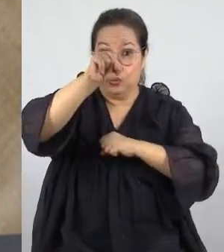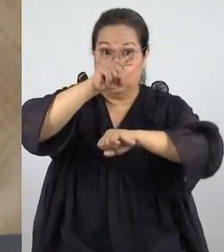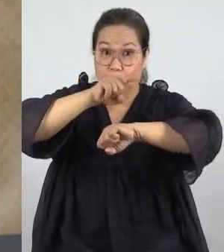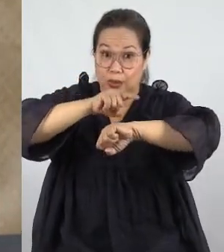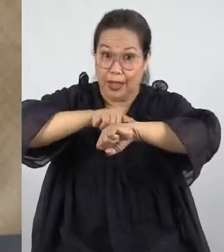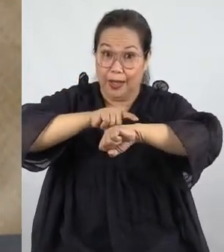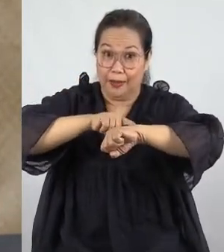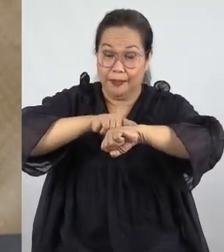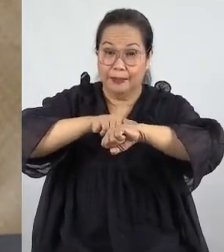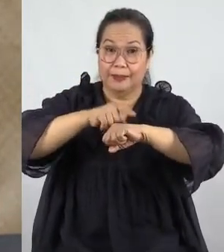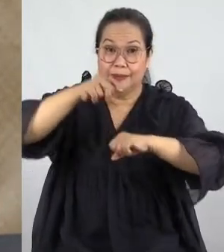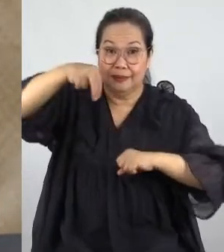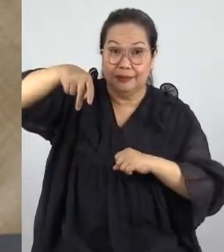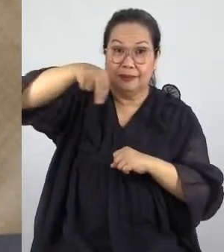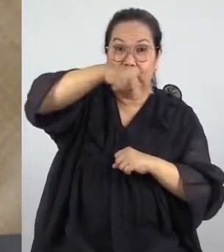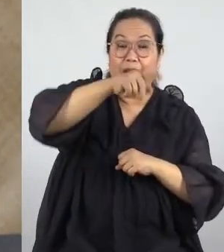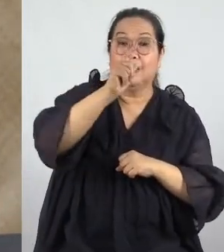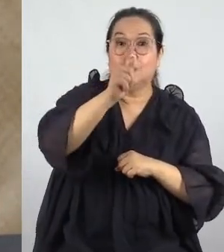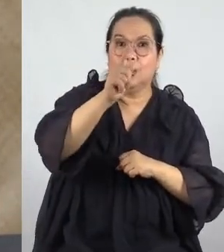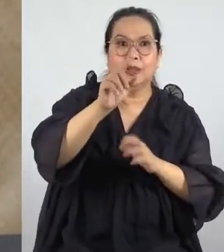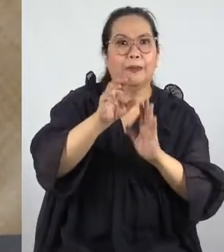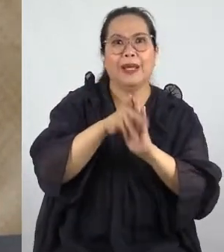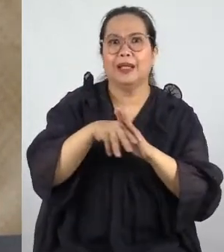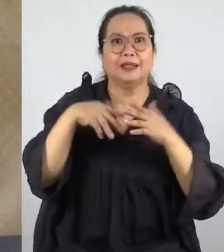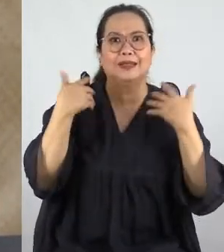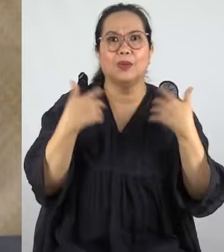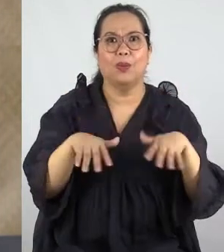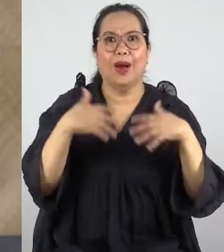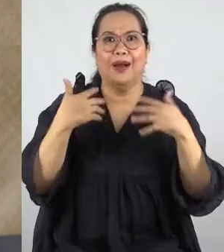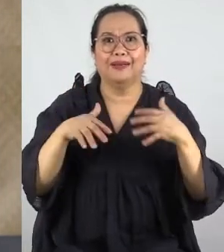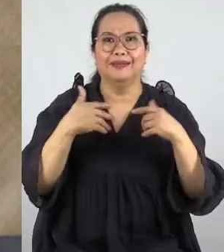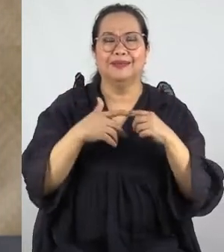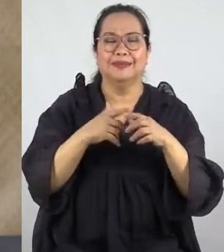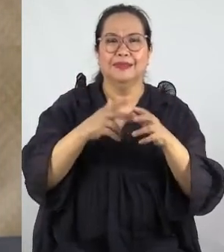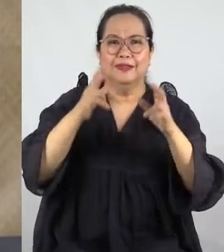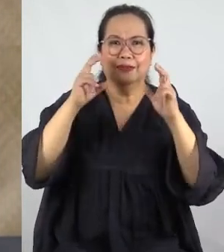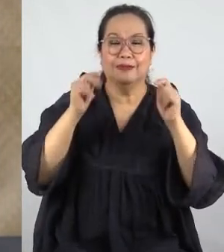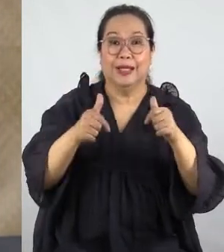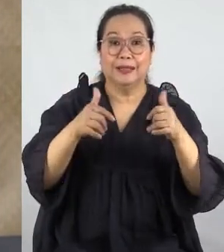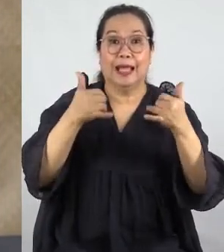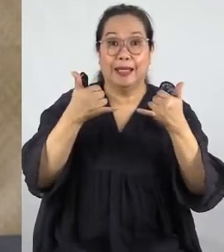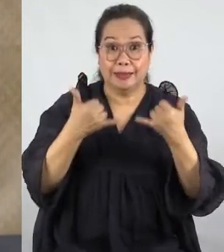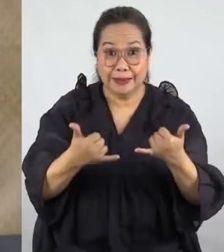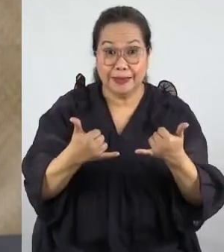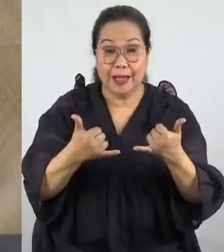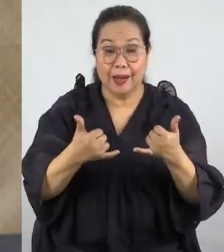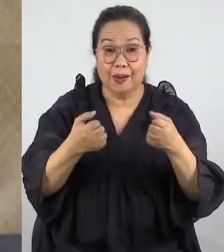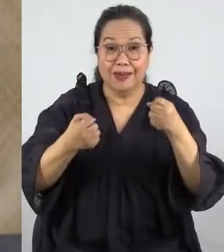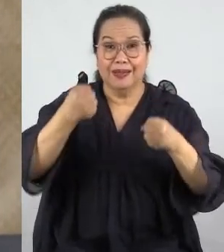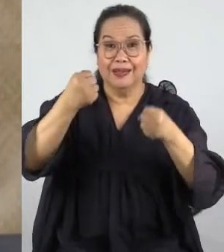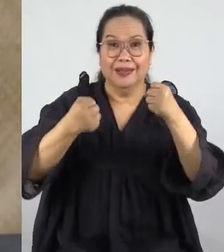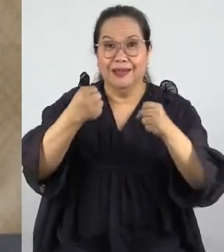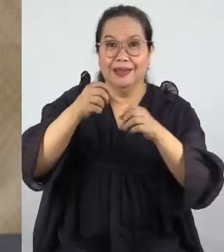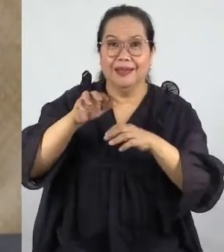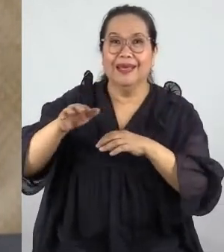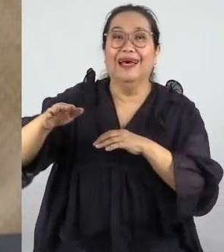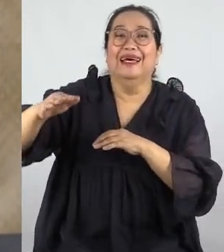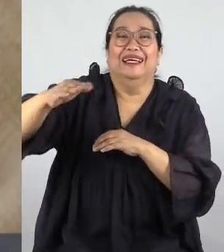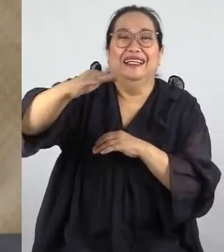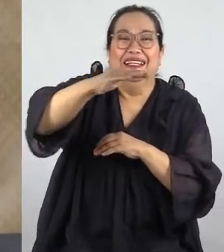sa loob ng 20 minutos lang. Ngayon po, namamaneho ko ang kotse ko